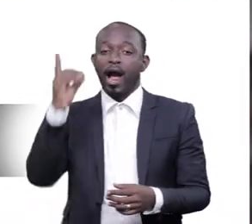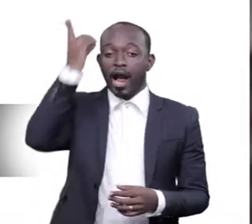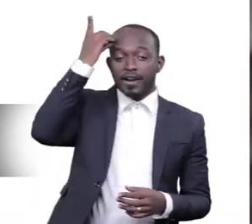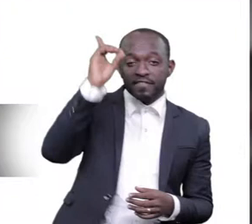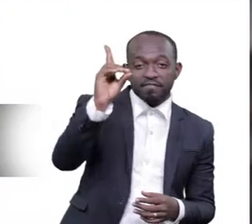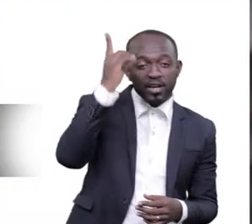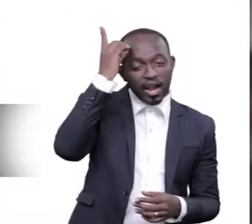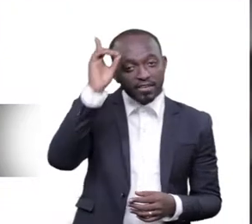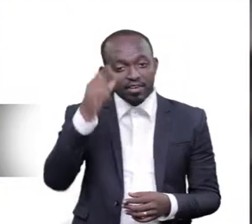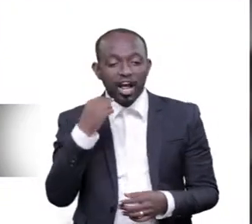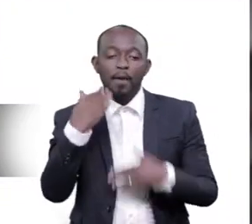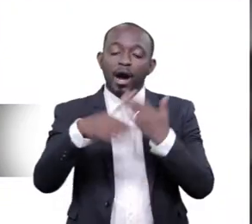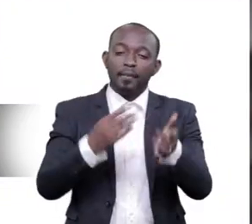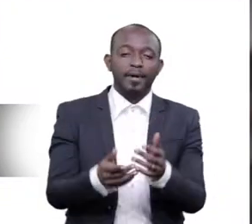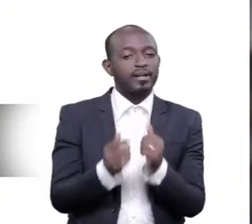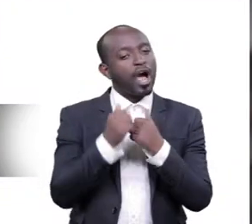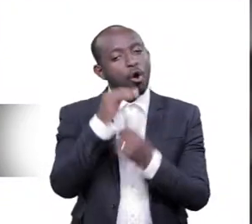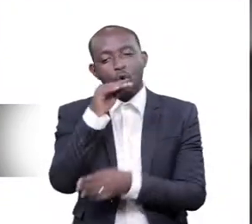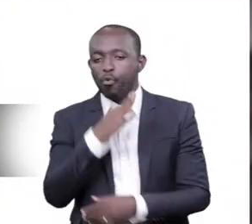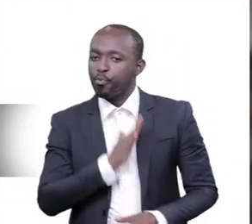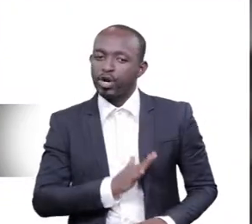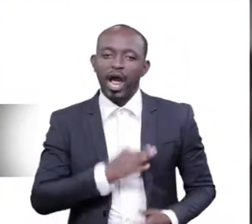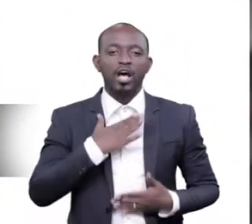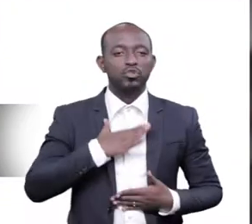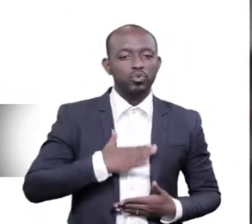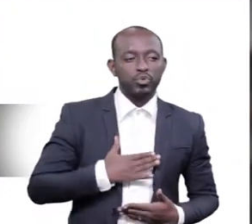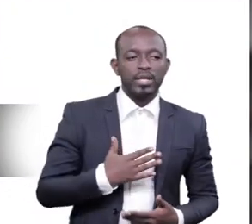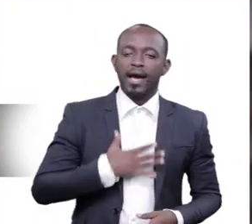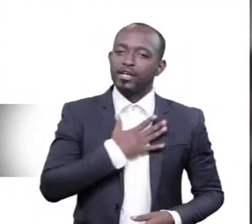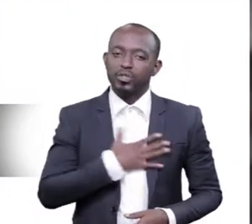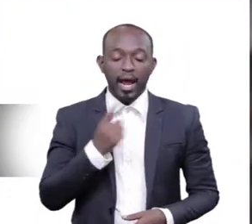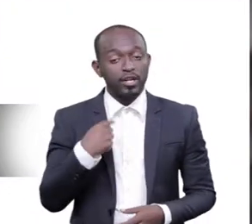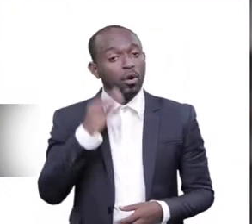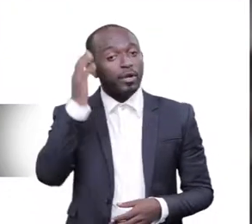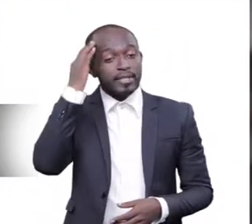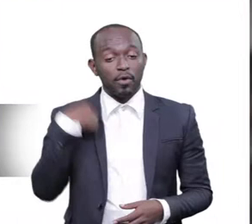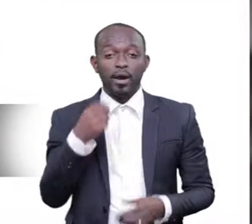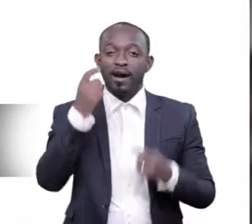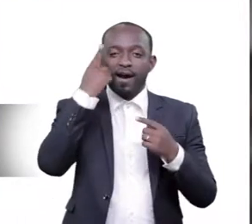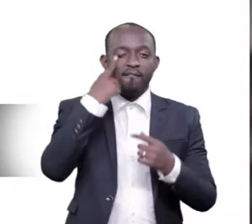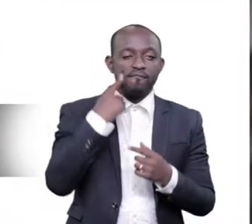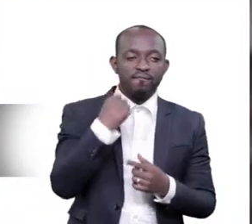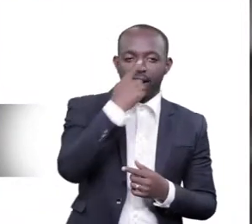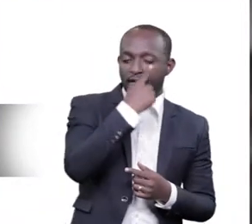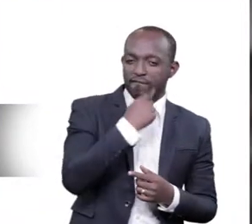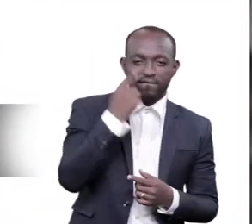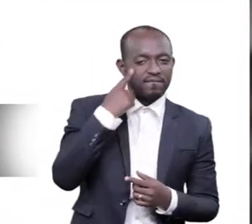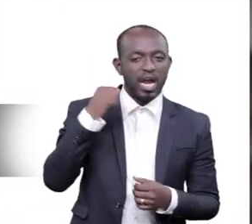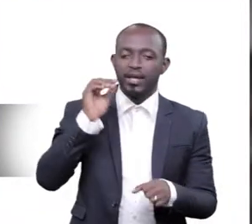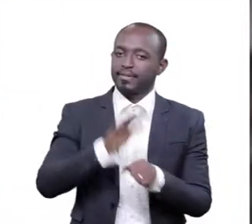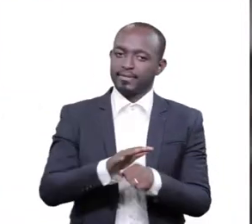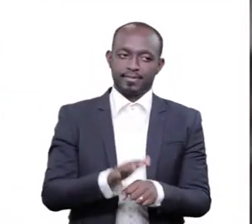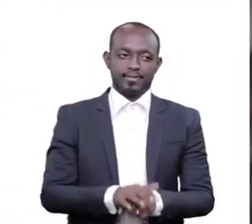banyerekaga ko byose bishoboka ariko sinahise mbyakira kuko nararize nkibimenya